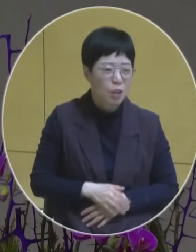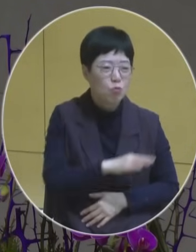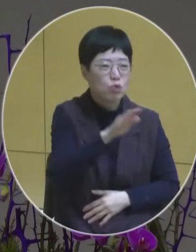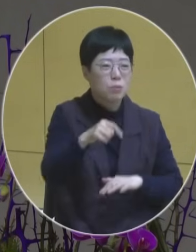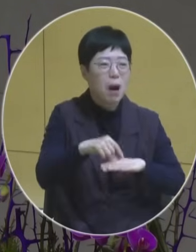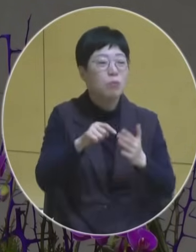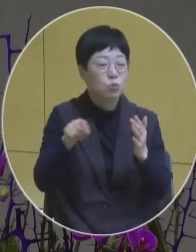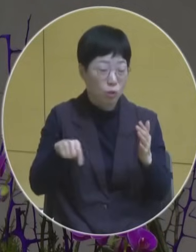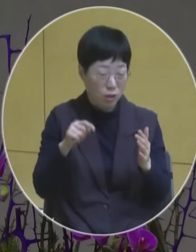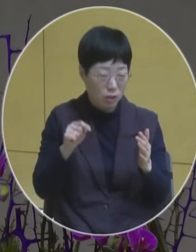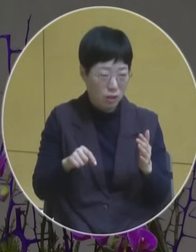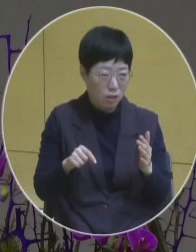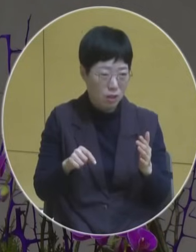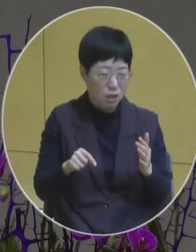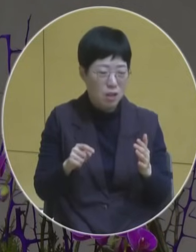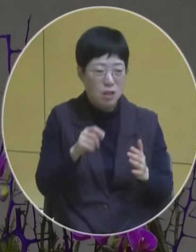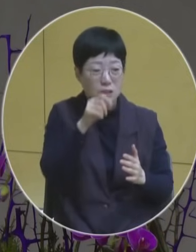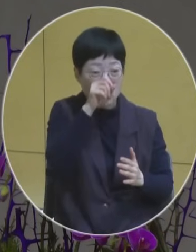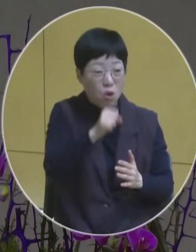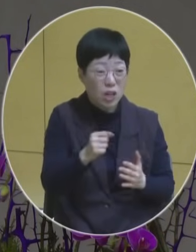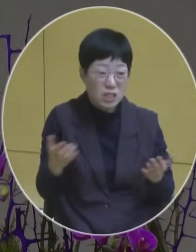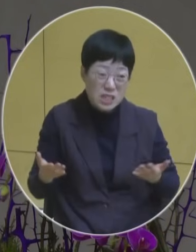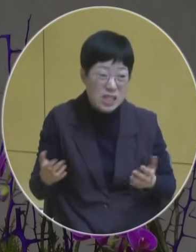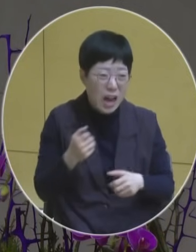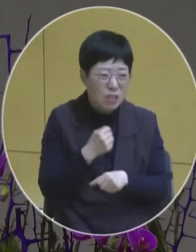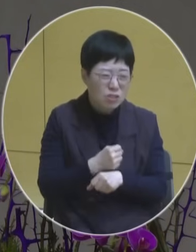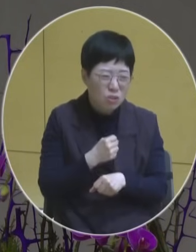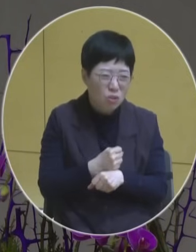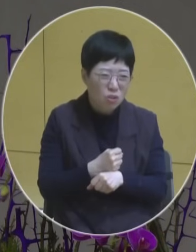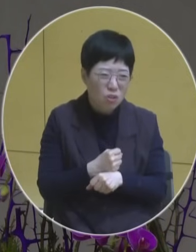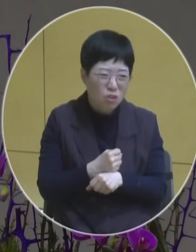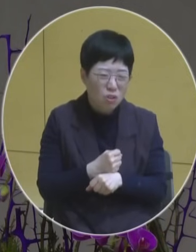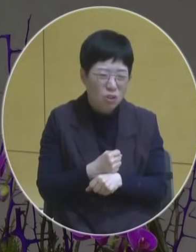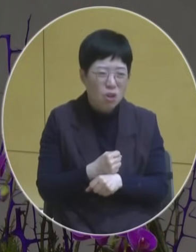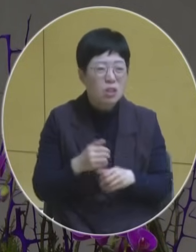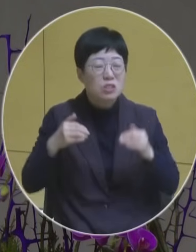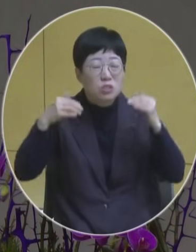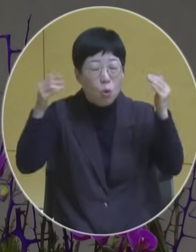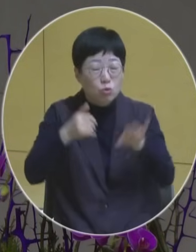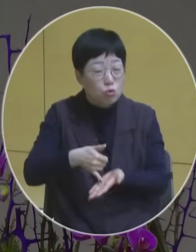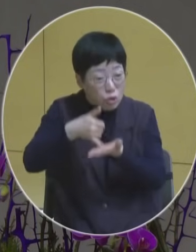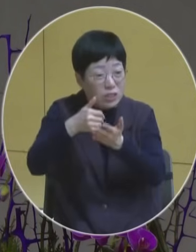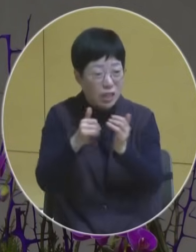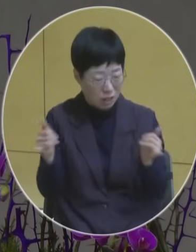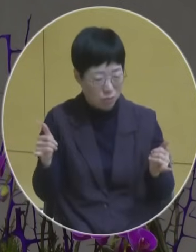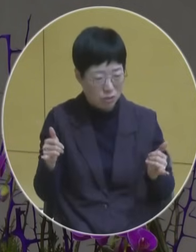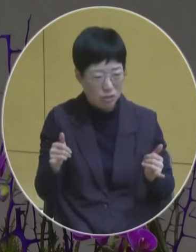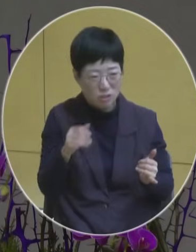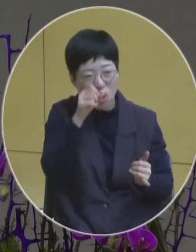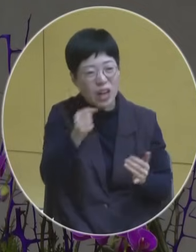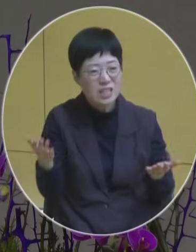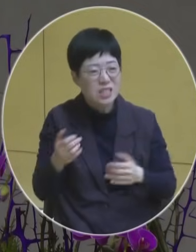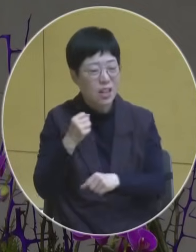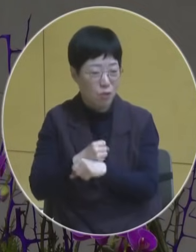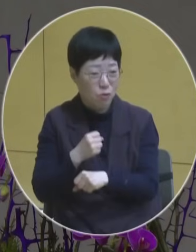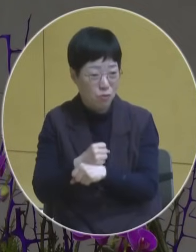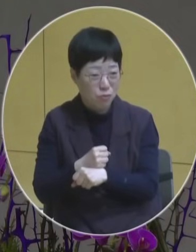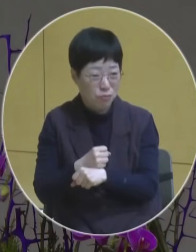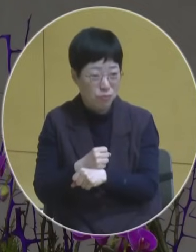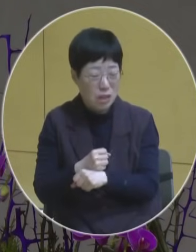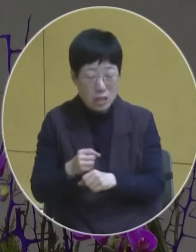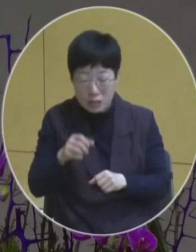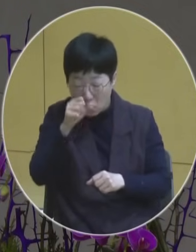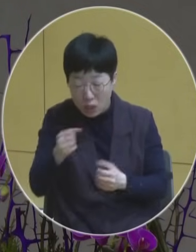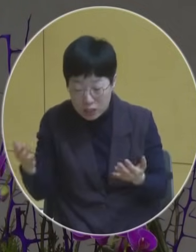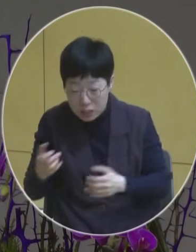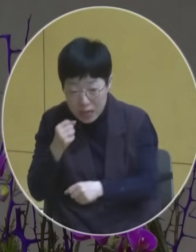우리 마음속에. 근데 이 선한 일을 하는 능력은 자라난 사람, 성숙한 사람이 선한 일을 하는 거예요. 여러분 보세요.